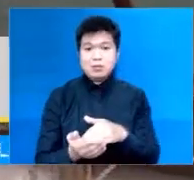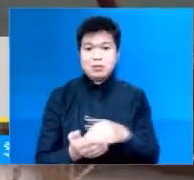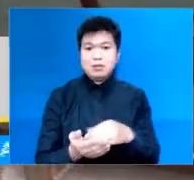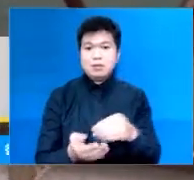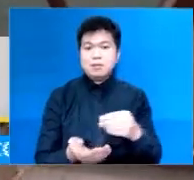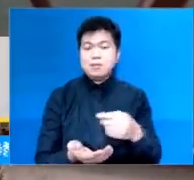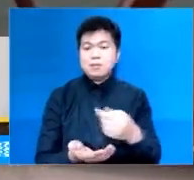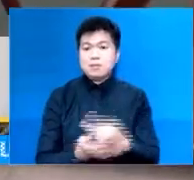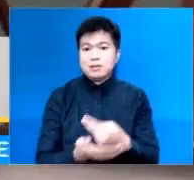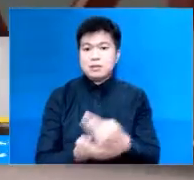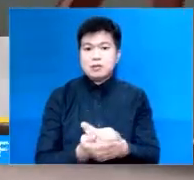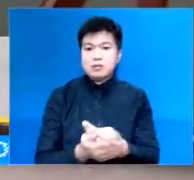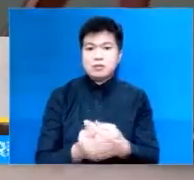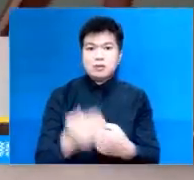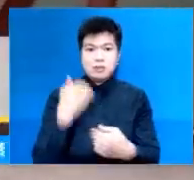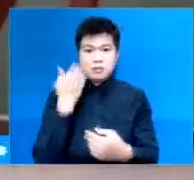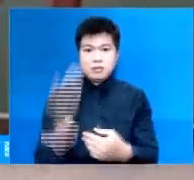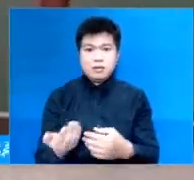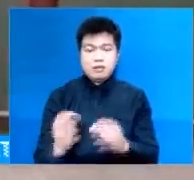nasawi.